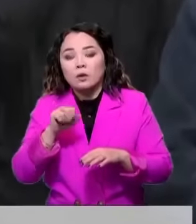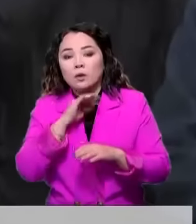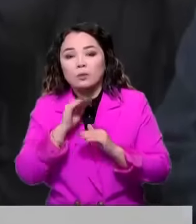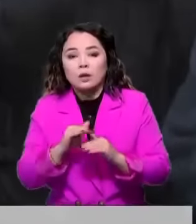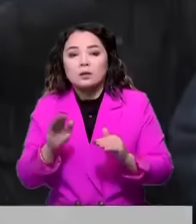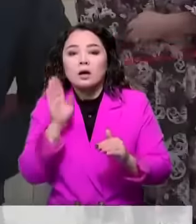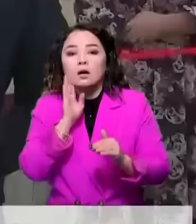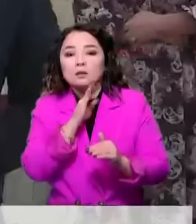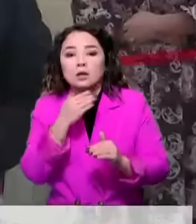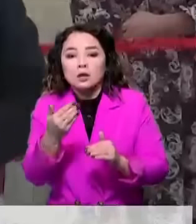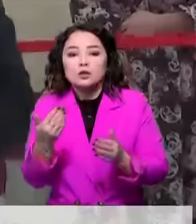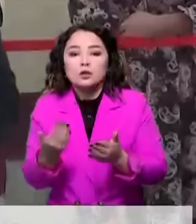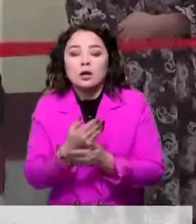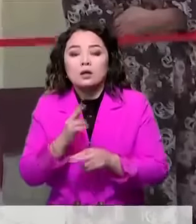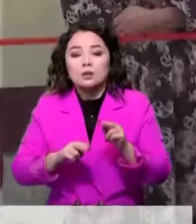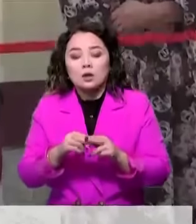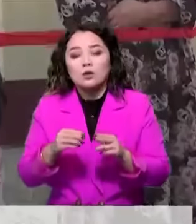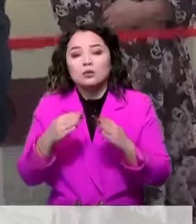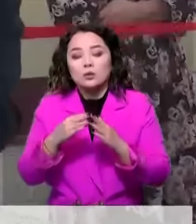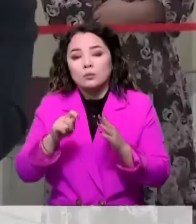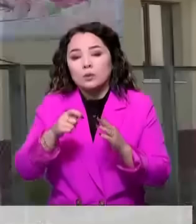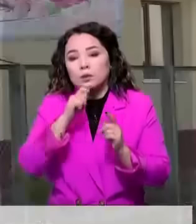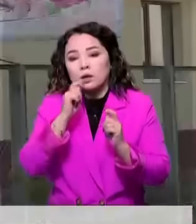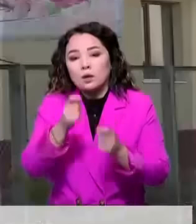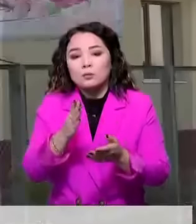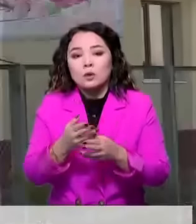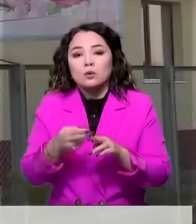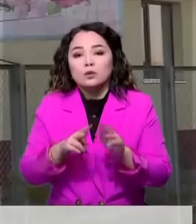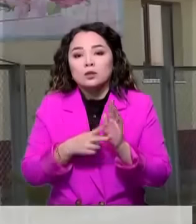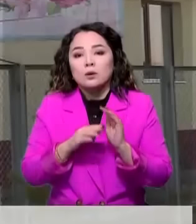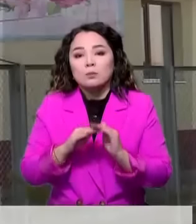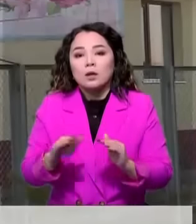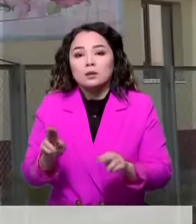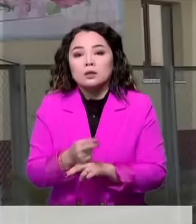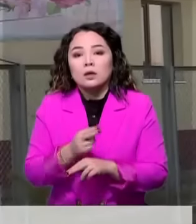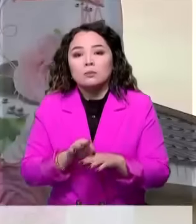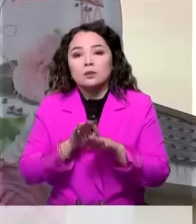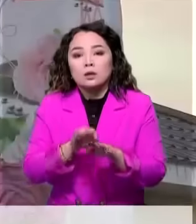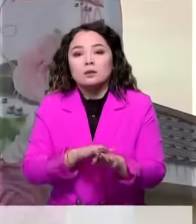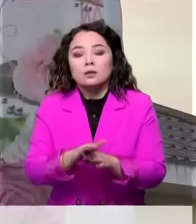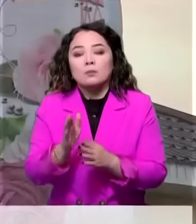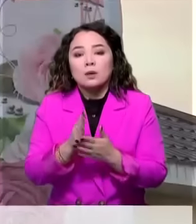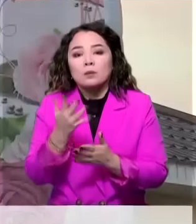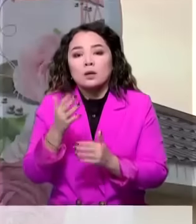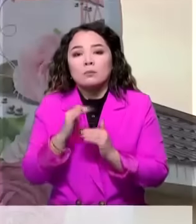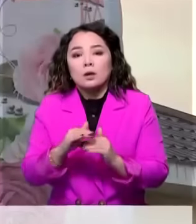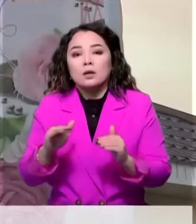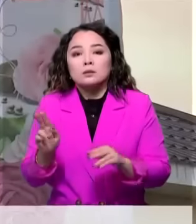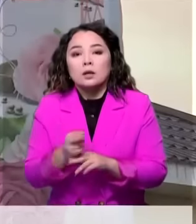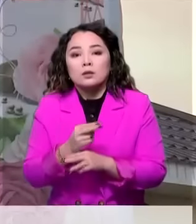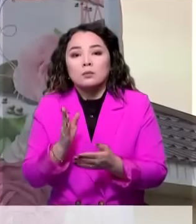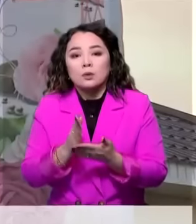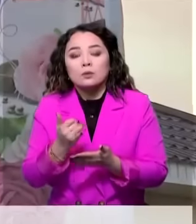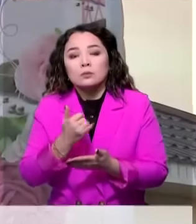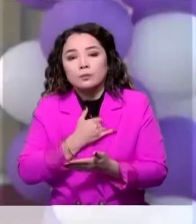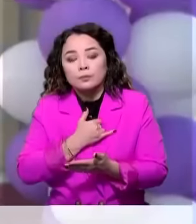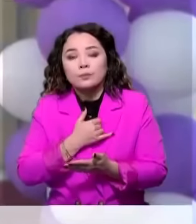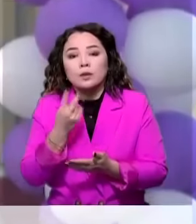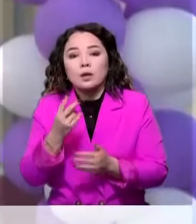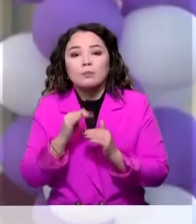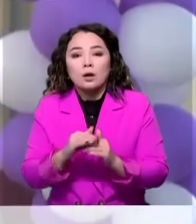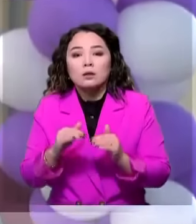ана ретінде жаңадан салынған үйдің кілтін табыс етті. Ол 7 бала тәрбиелеп өсірген. 5 бала тәрбиелеп отырмын. Одан бөлек